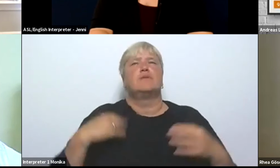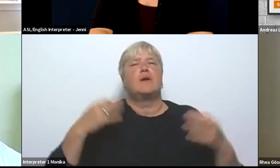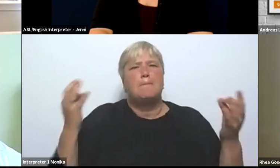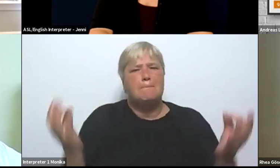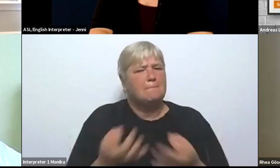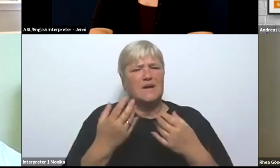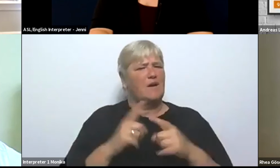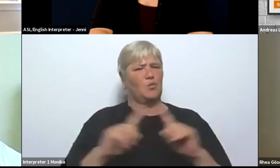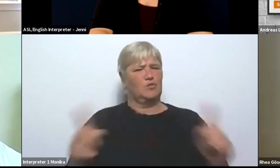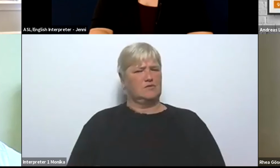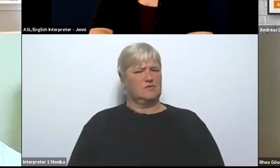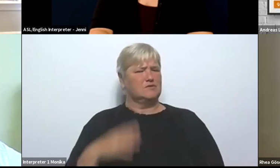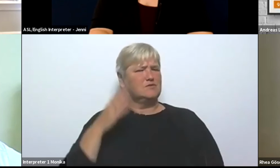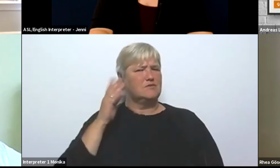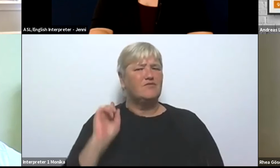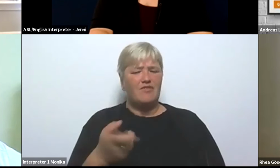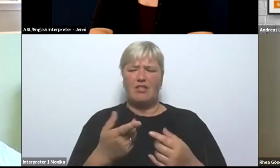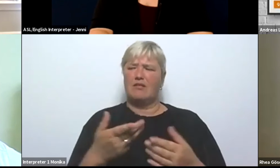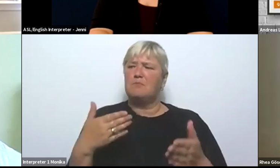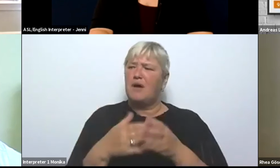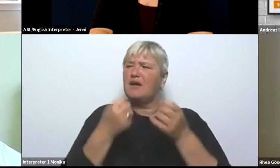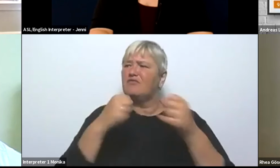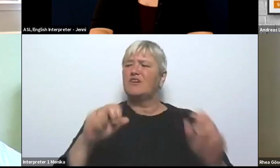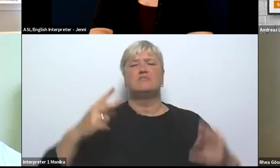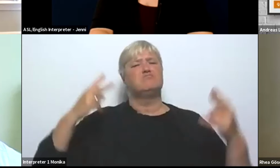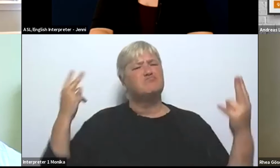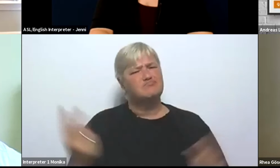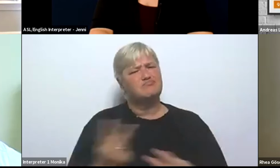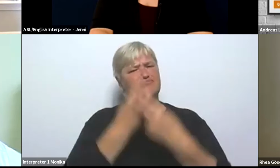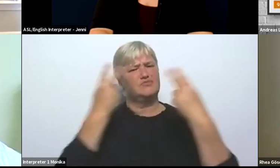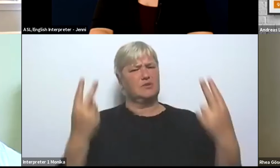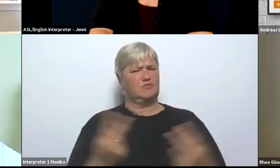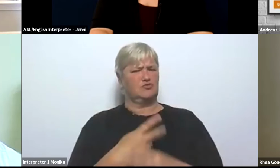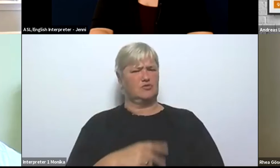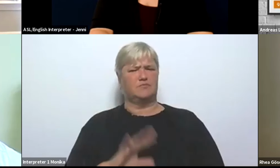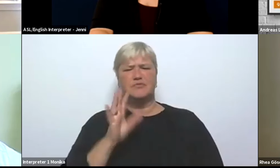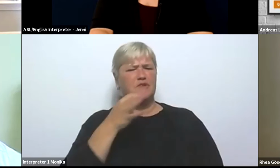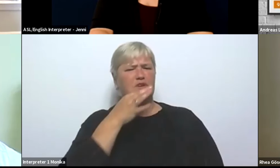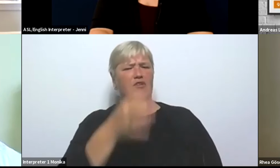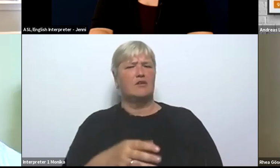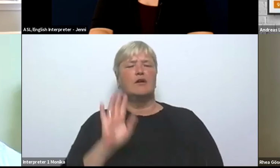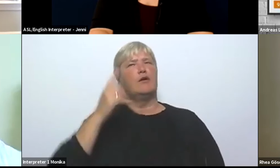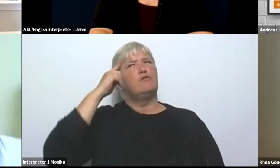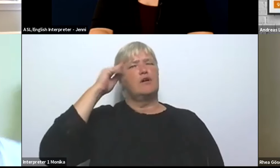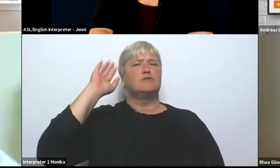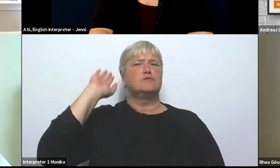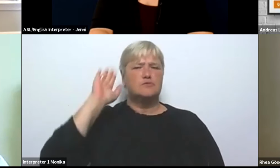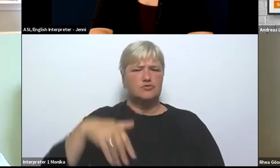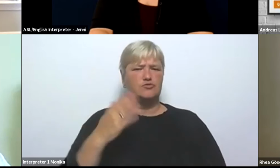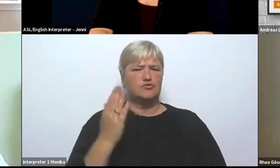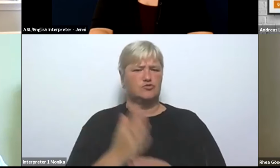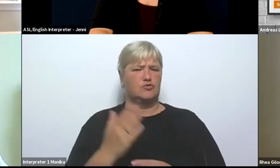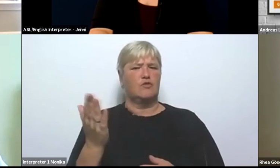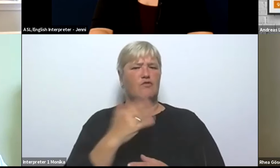sie selbstverständlich geworden ist. Die wird gar nicht mehr hinterfragt. Die wird von Anfang an schon mitgedacht. Wir haben es vorher auch bei SET